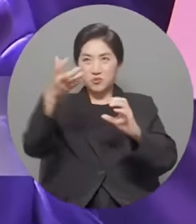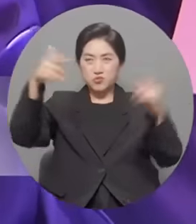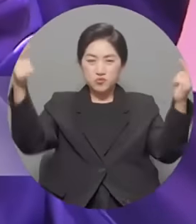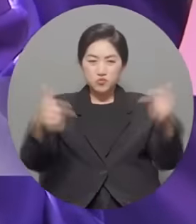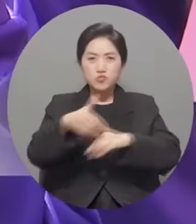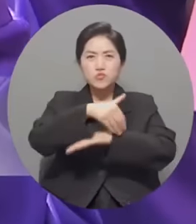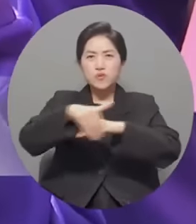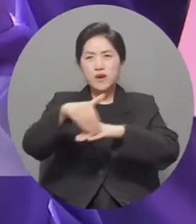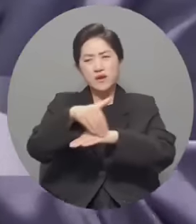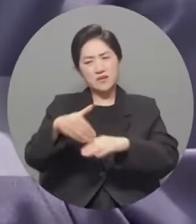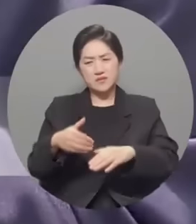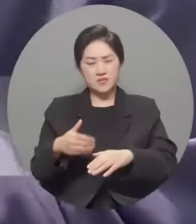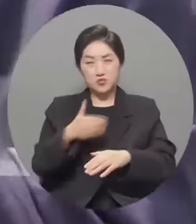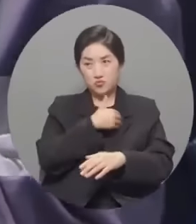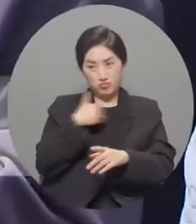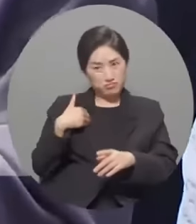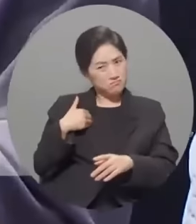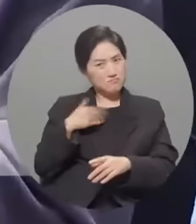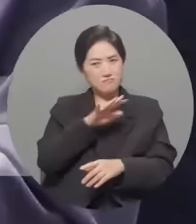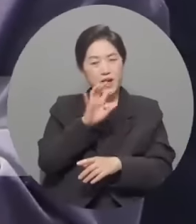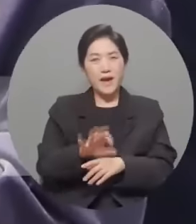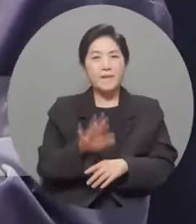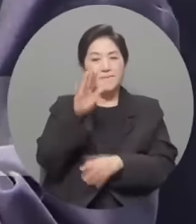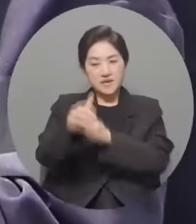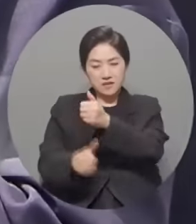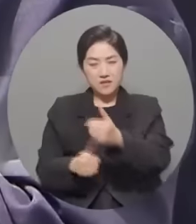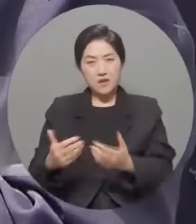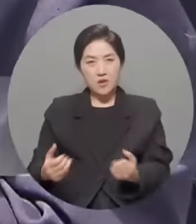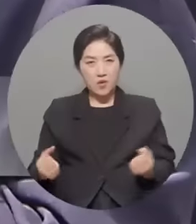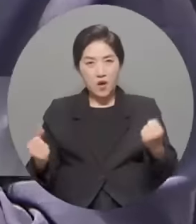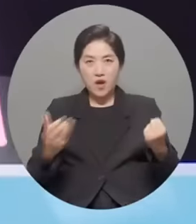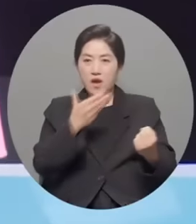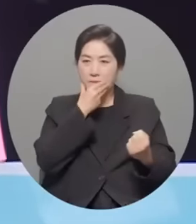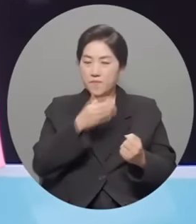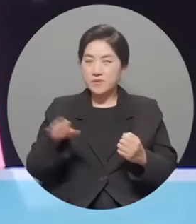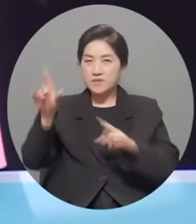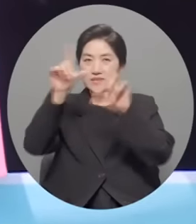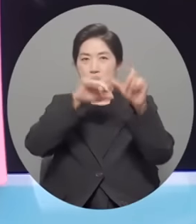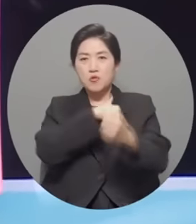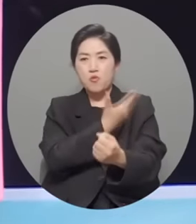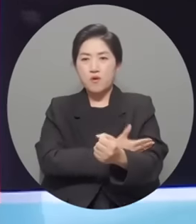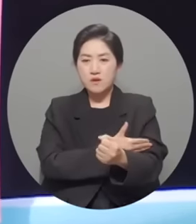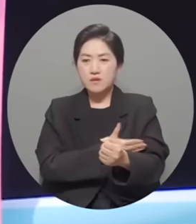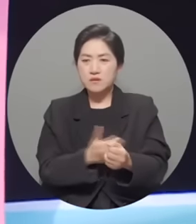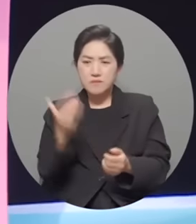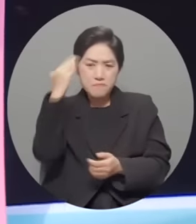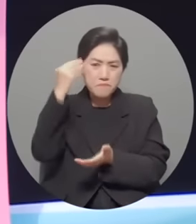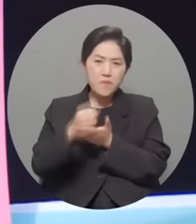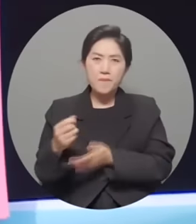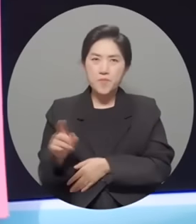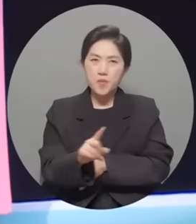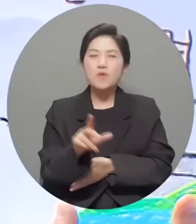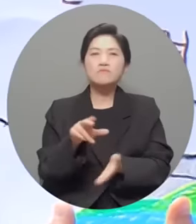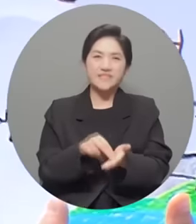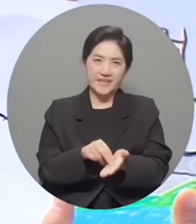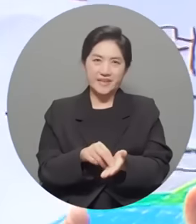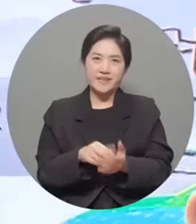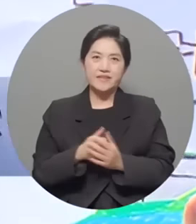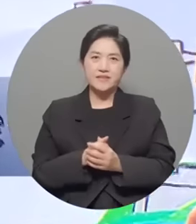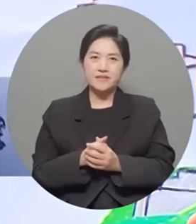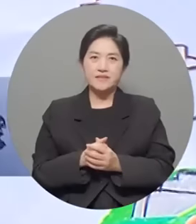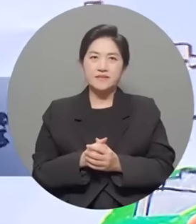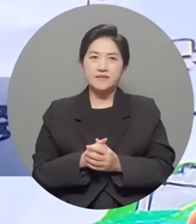계획이 충분한지, 미래 세대가 건강하고 행복하게 살 권리를 침해한 건 아닌지 여부입니다.